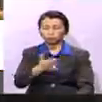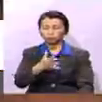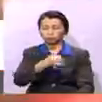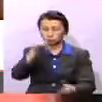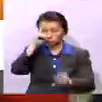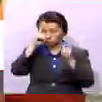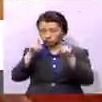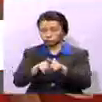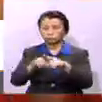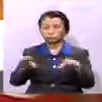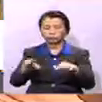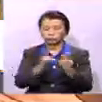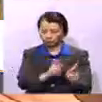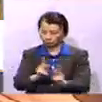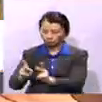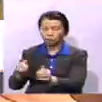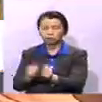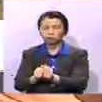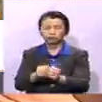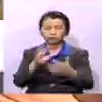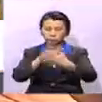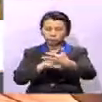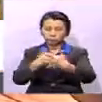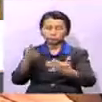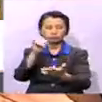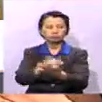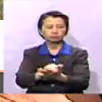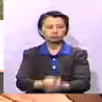bersetuju untuk melaksanakan pelan yang dirangka itu.